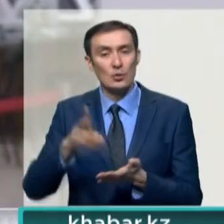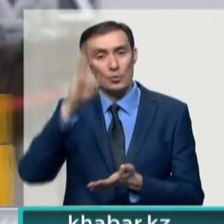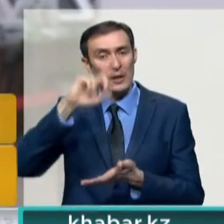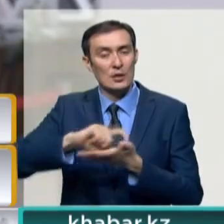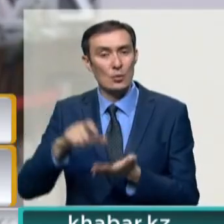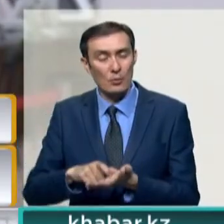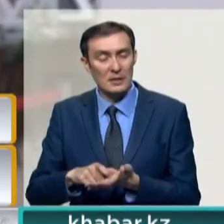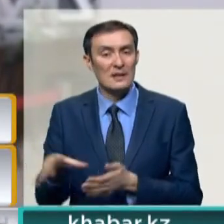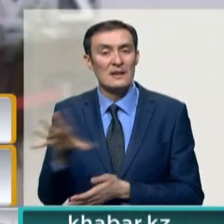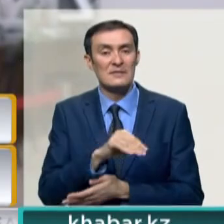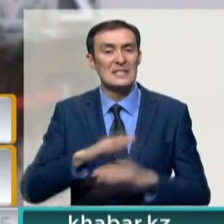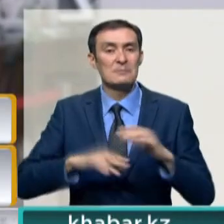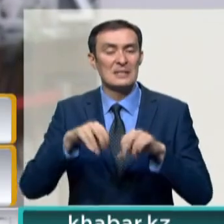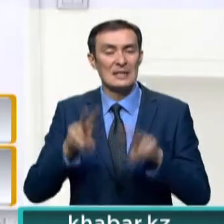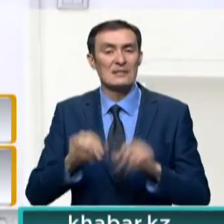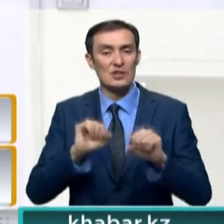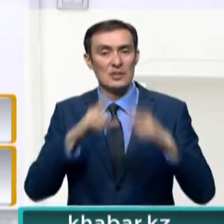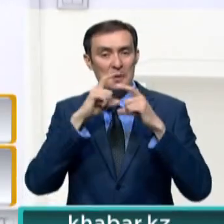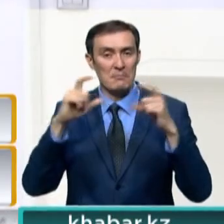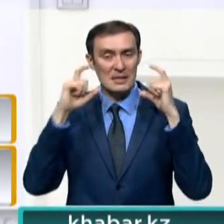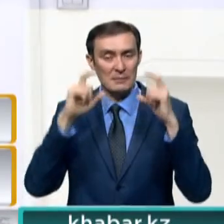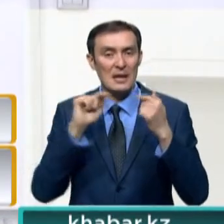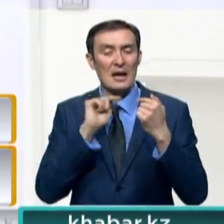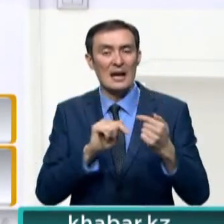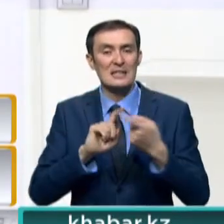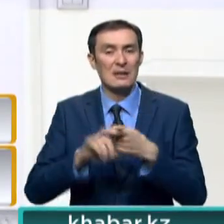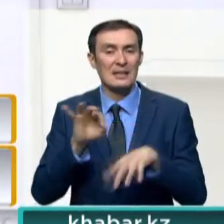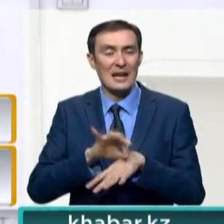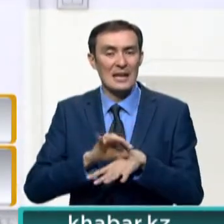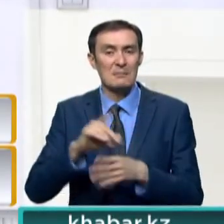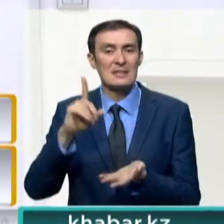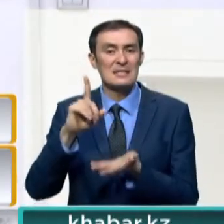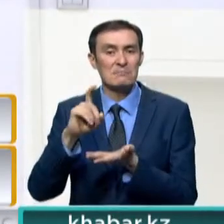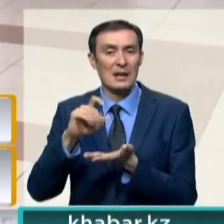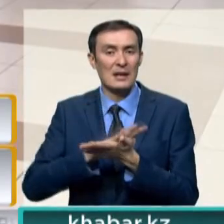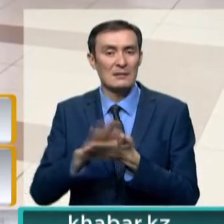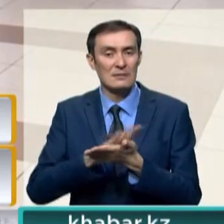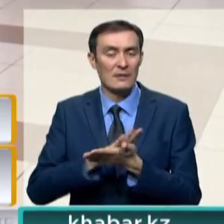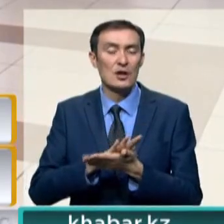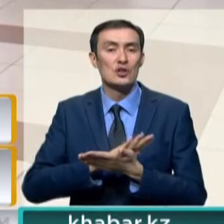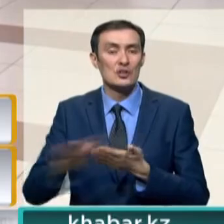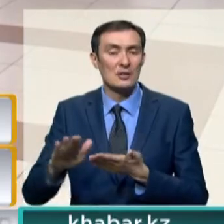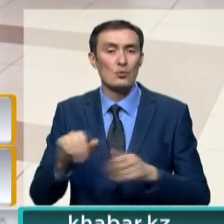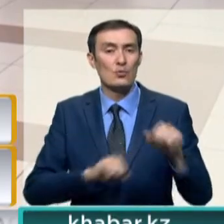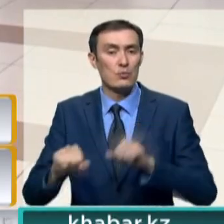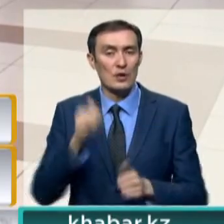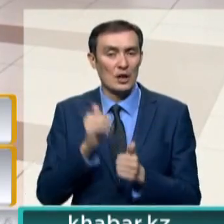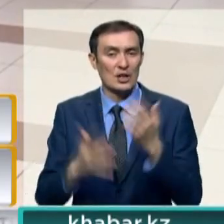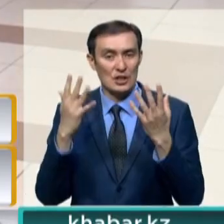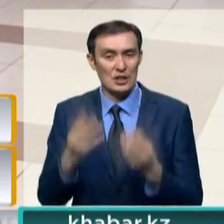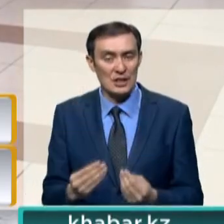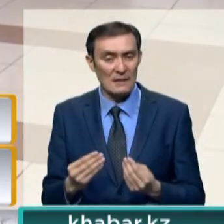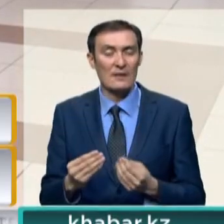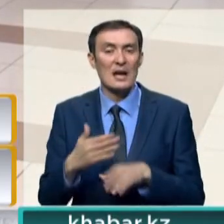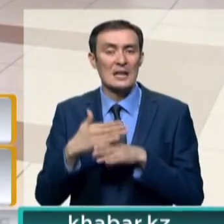Всех сотрудников снабдили защитными масками и антибактериальными спреями. В течение дня увеличили частоту влажных уборок. Ежедневно